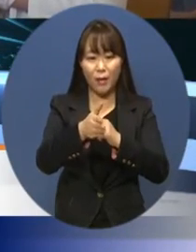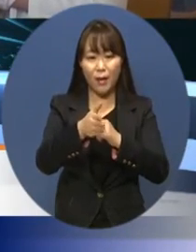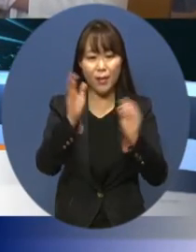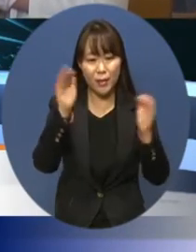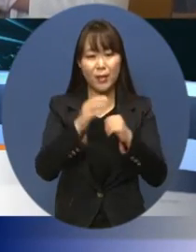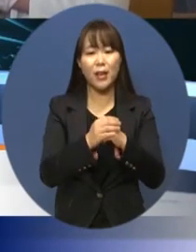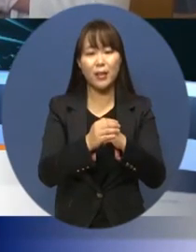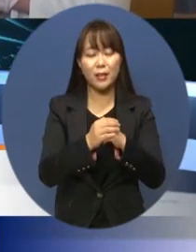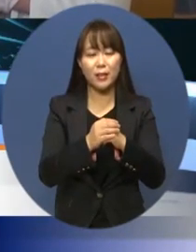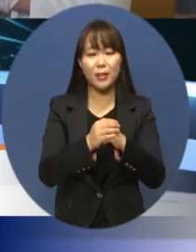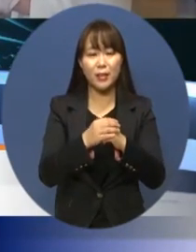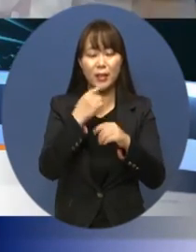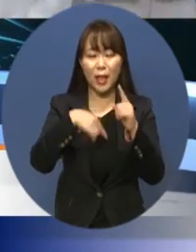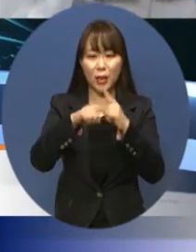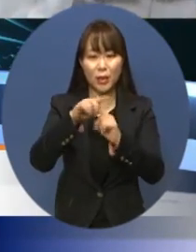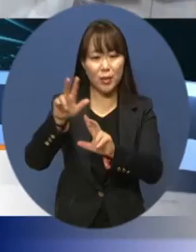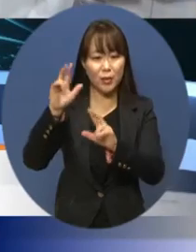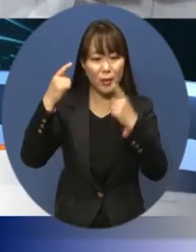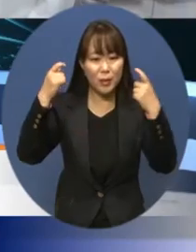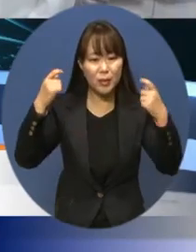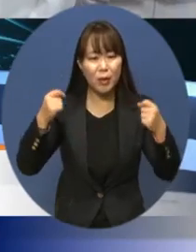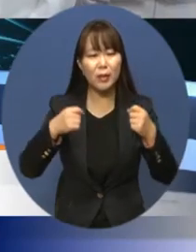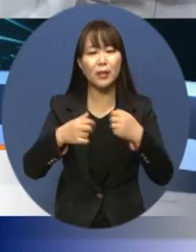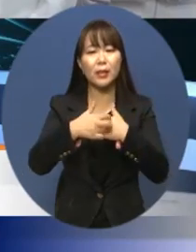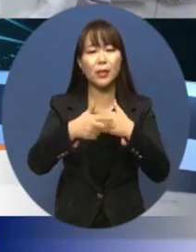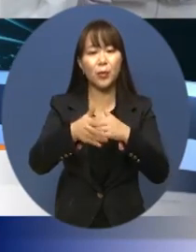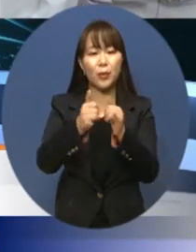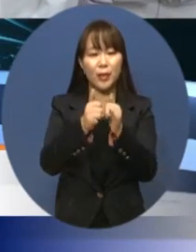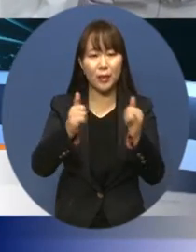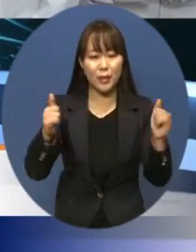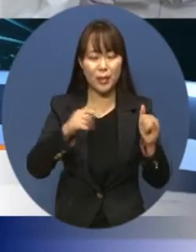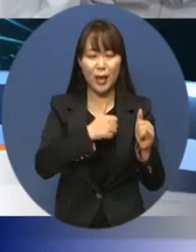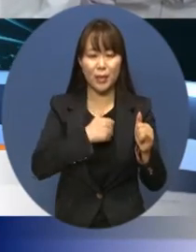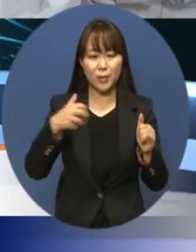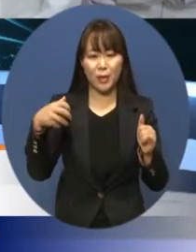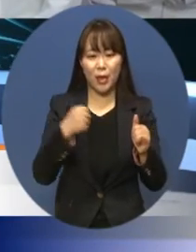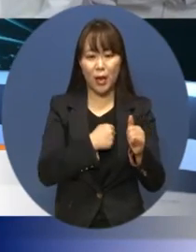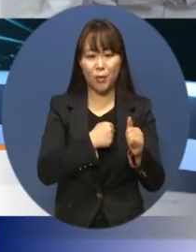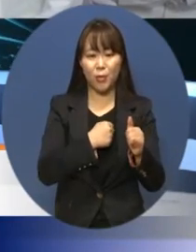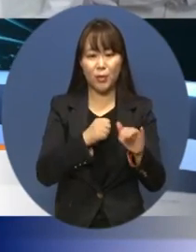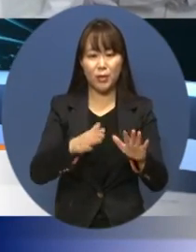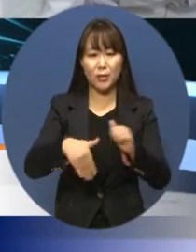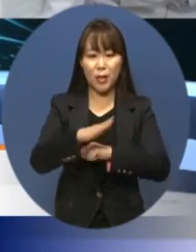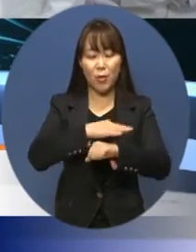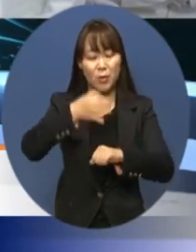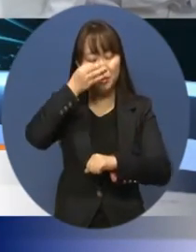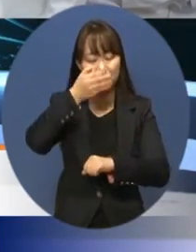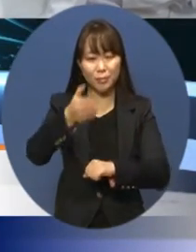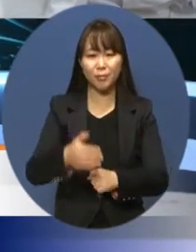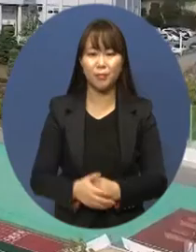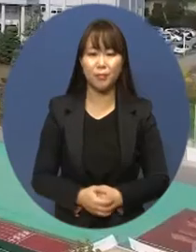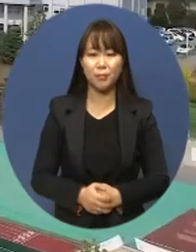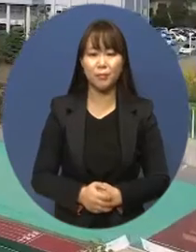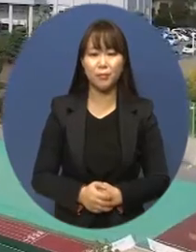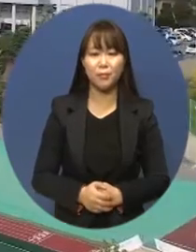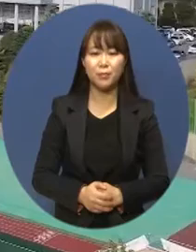선서식을 갖고 의 요인으로서 자긍심을 고취 했읍니다 현장에 최적 은 기자가 다녀왔습니다